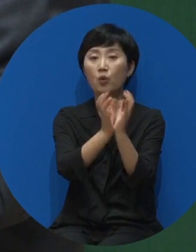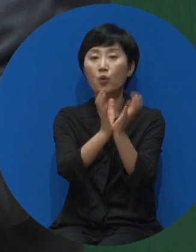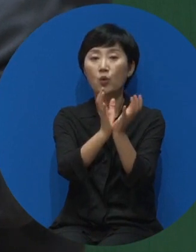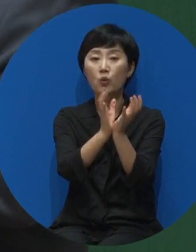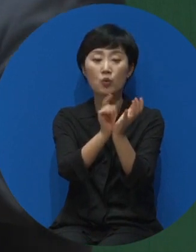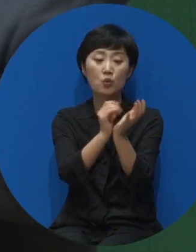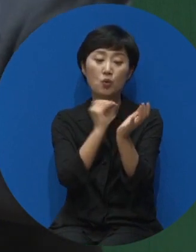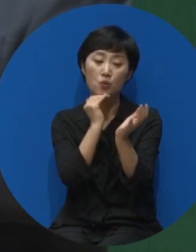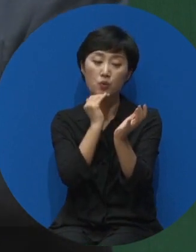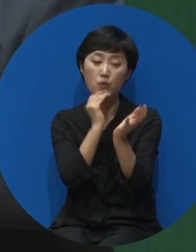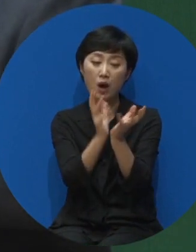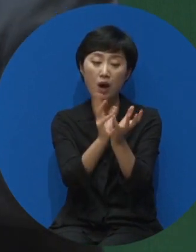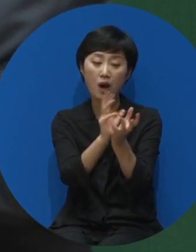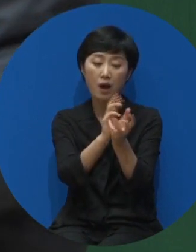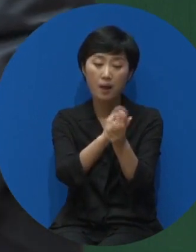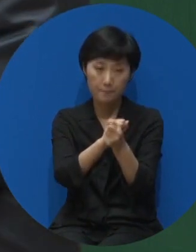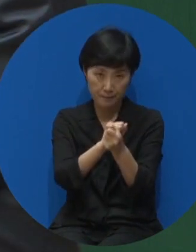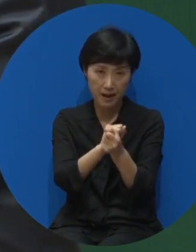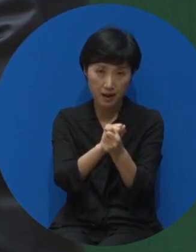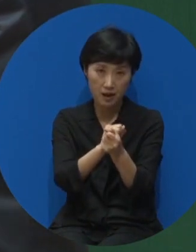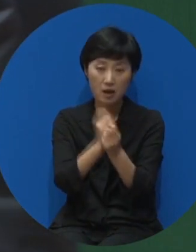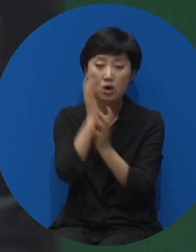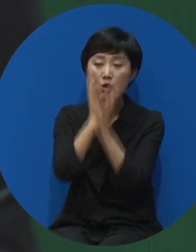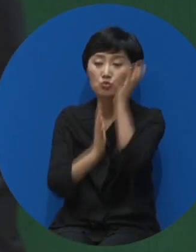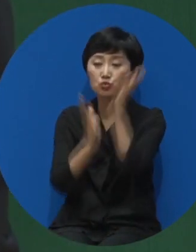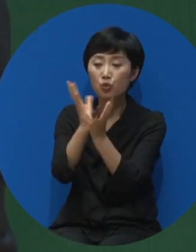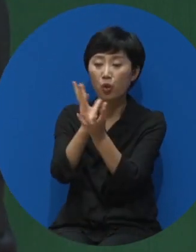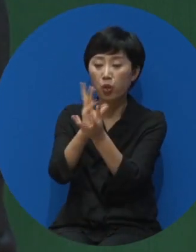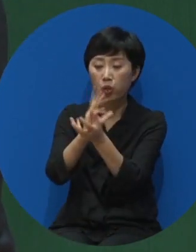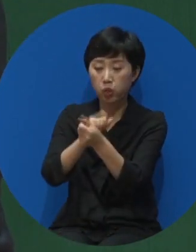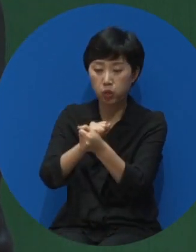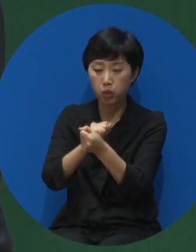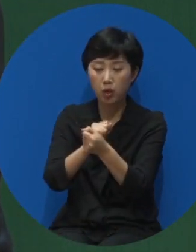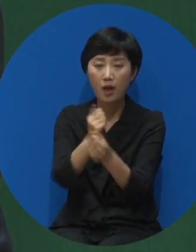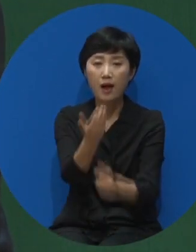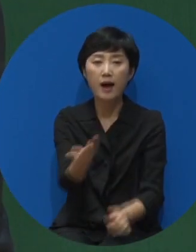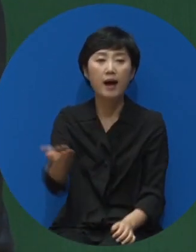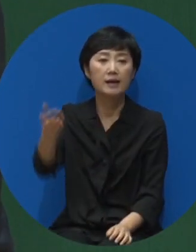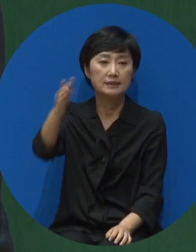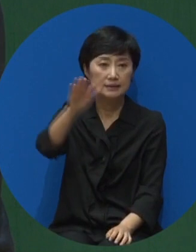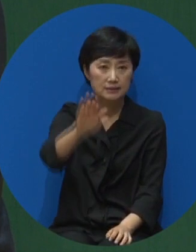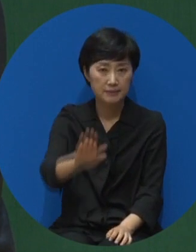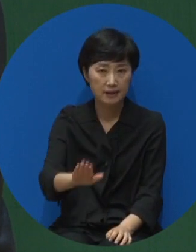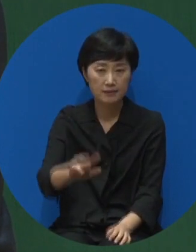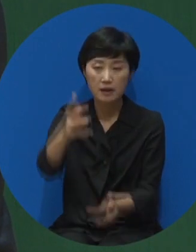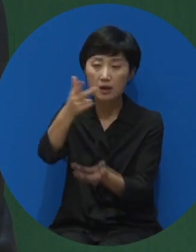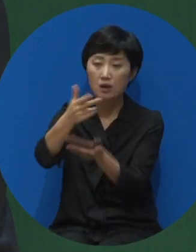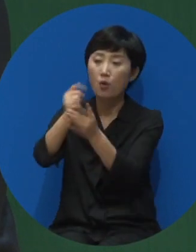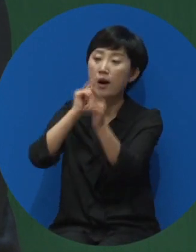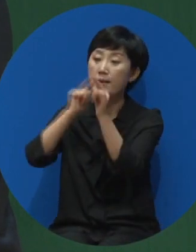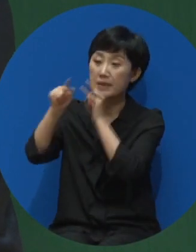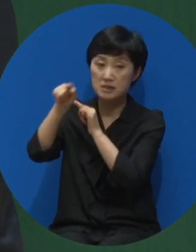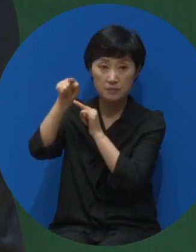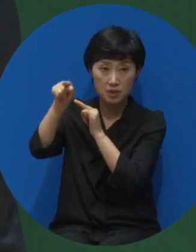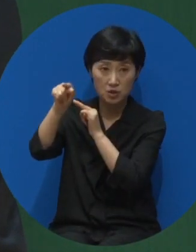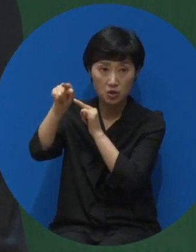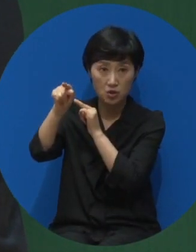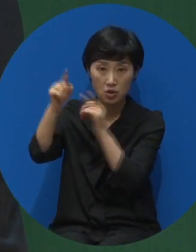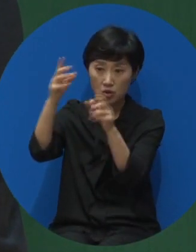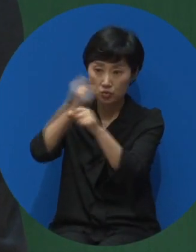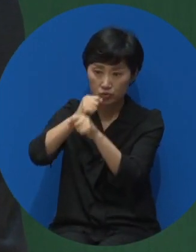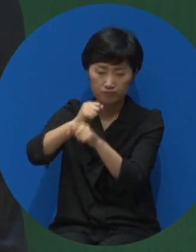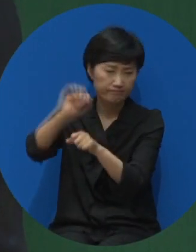시들고 잎은 마르다. 여호와의 말씀은 영원히 서리라. 하나와 시봄은 草와 가れるが